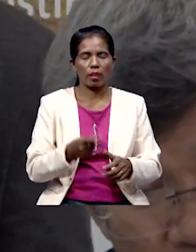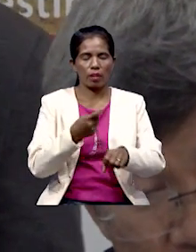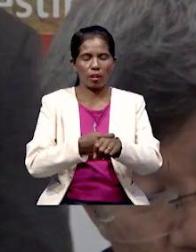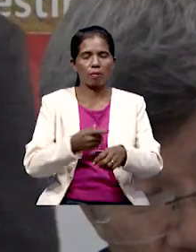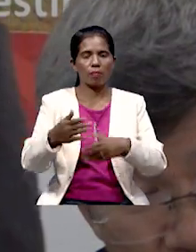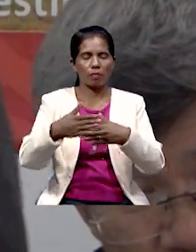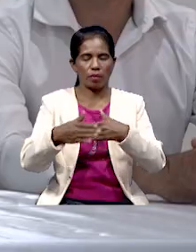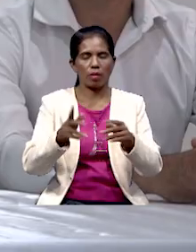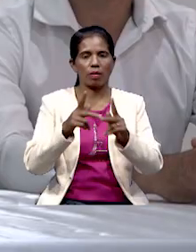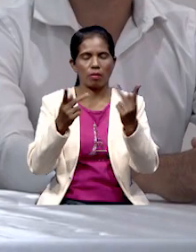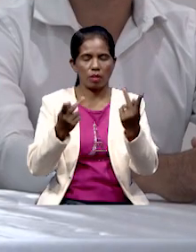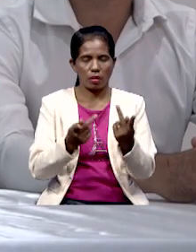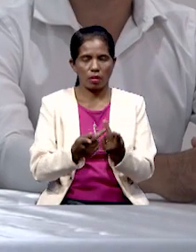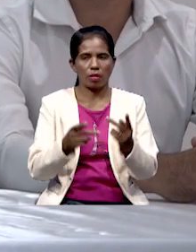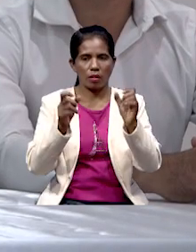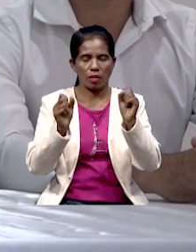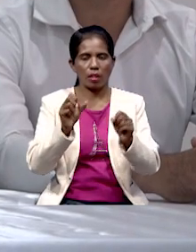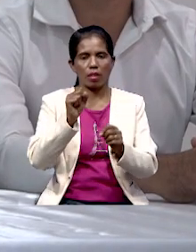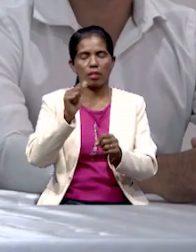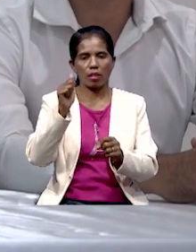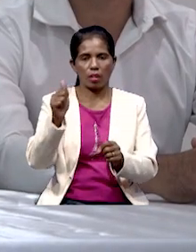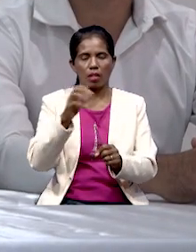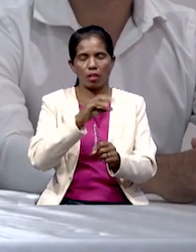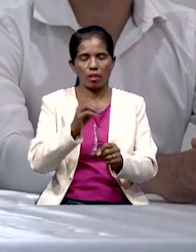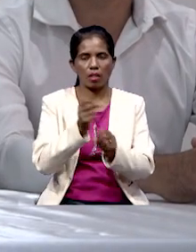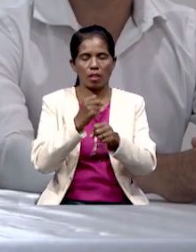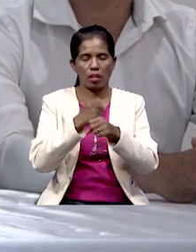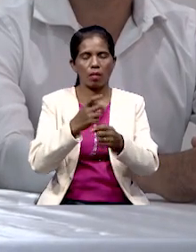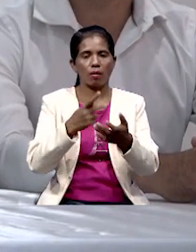Kompanyia Sinarmas Life Insurance SA no mos se lansa tan